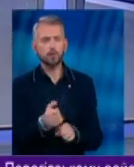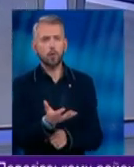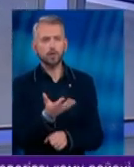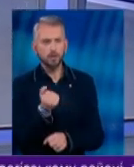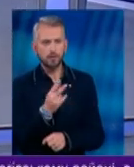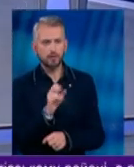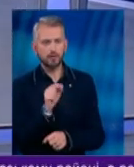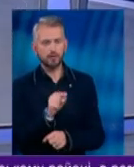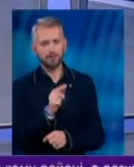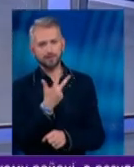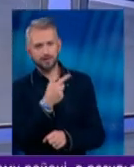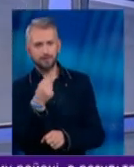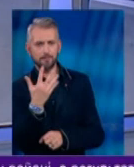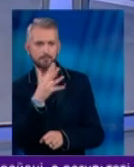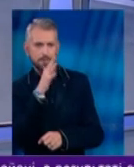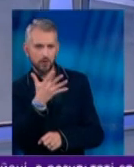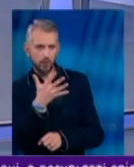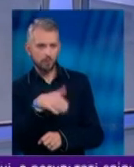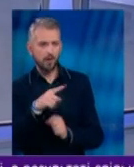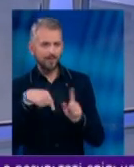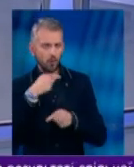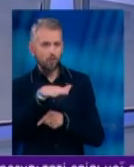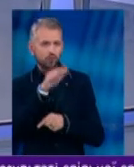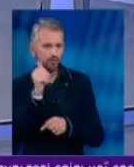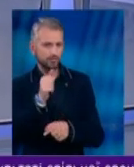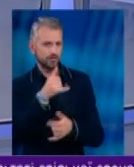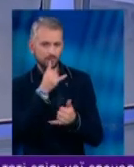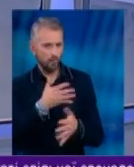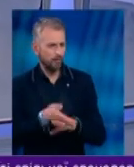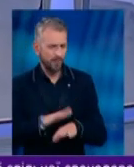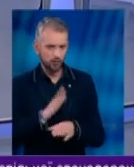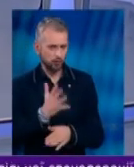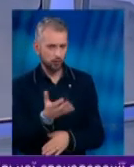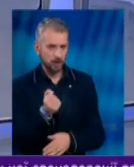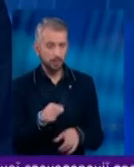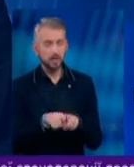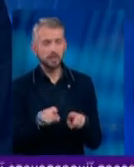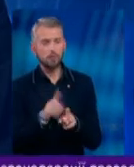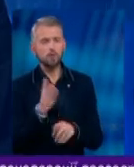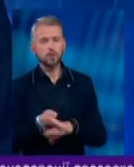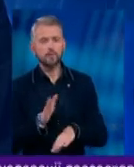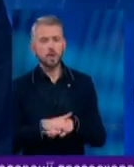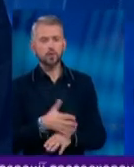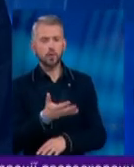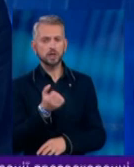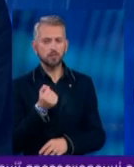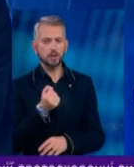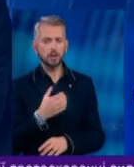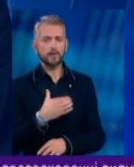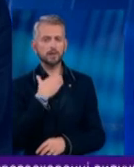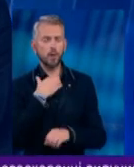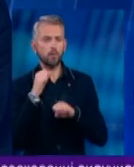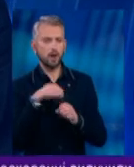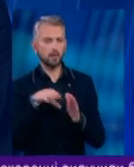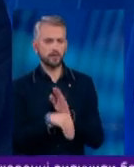цих 3-5 років наступного кредиту. Ну, дуже важко його буде отримати, так само, як дуже важко буде отримати, наприклад, страхування в